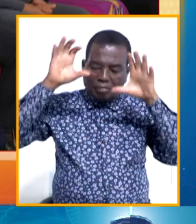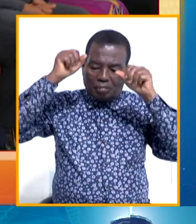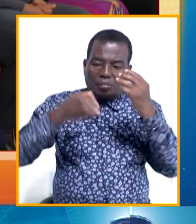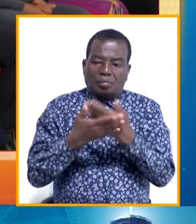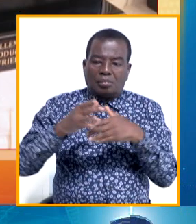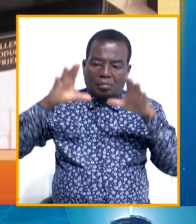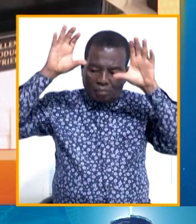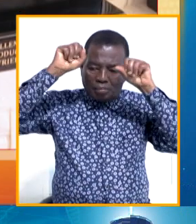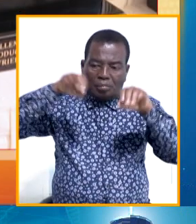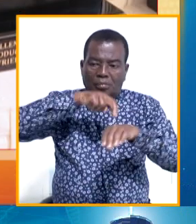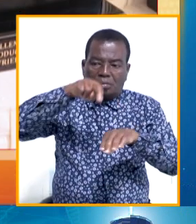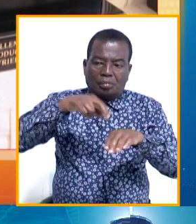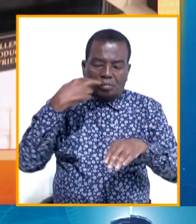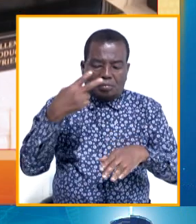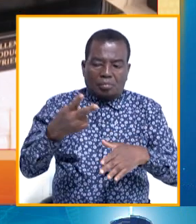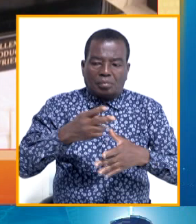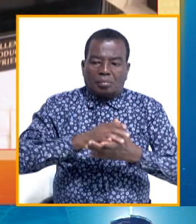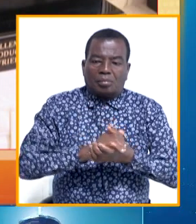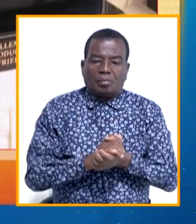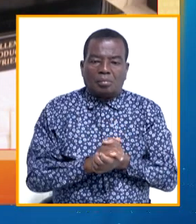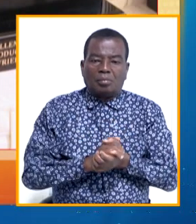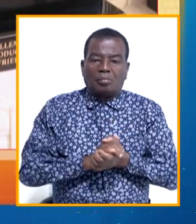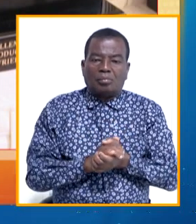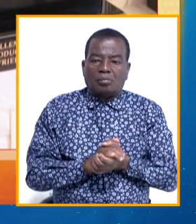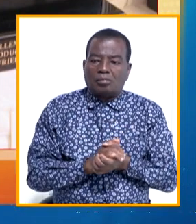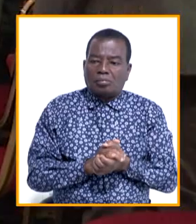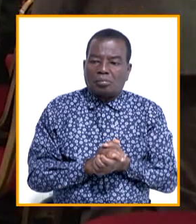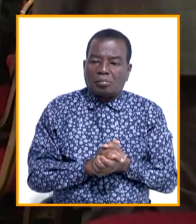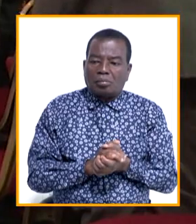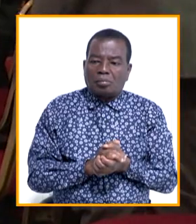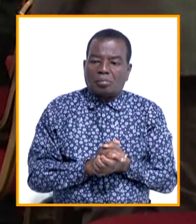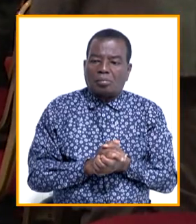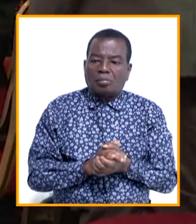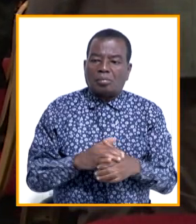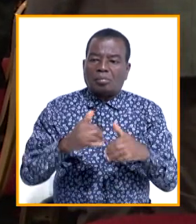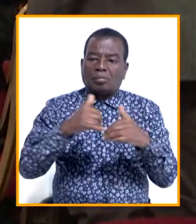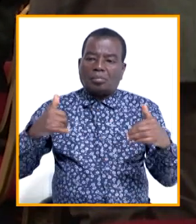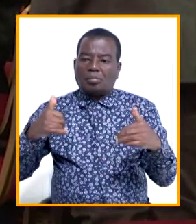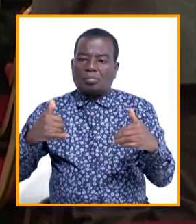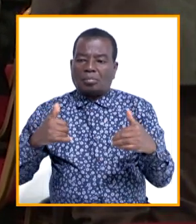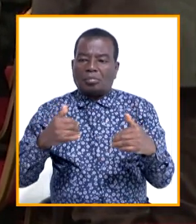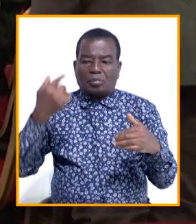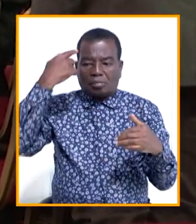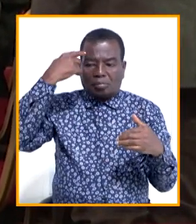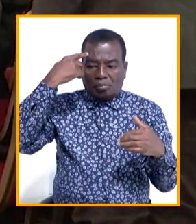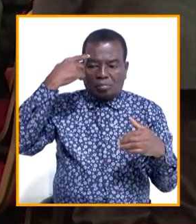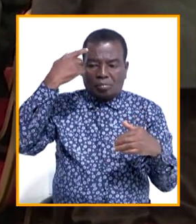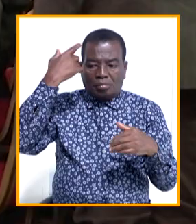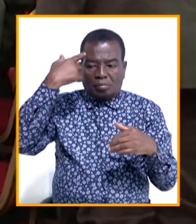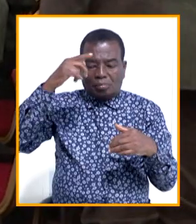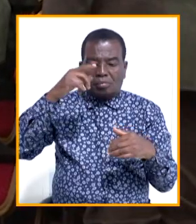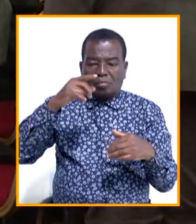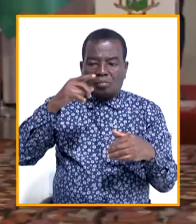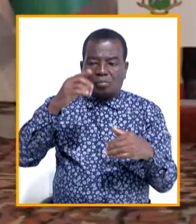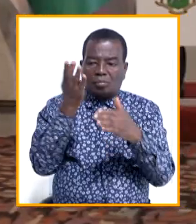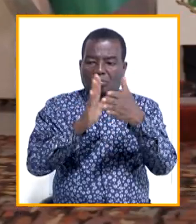et le reportage est signé Vivian a décalé en raison du deuil national suite au décès de